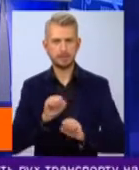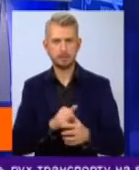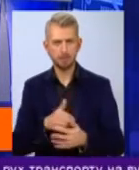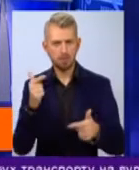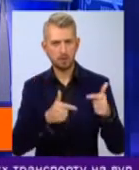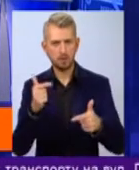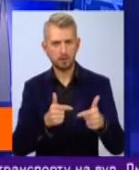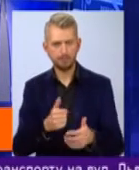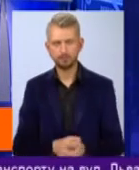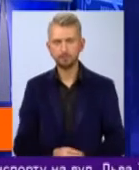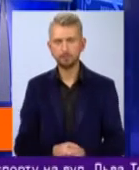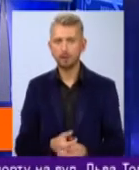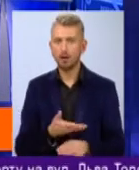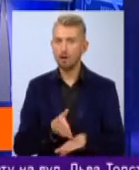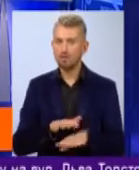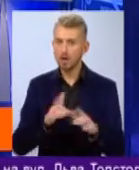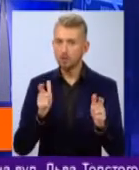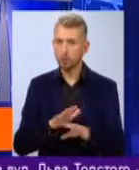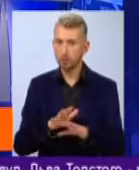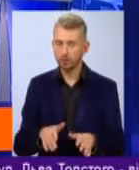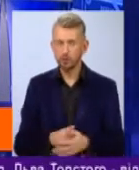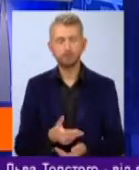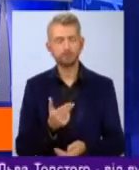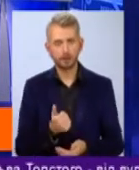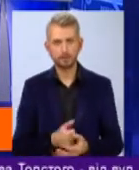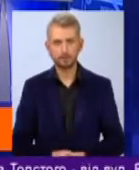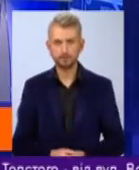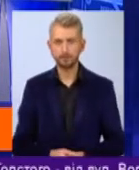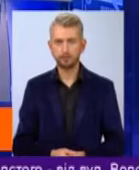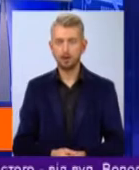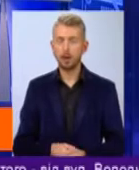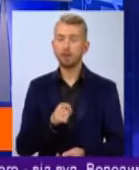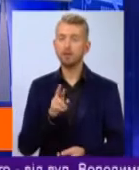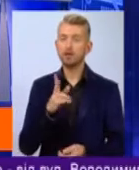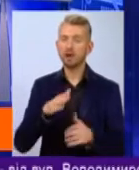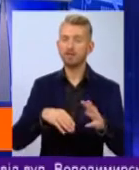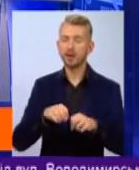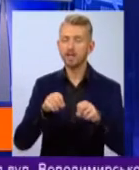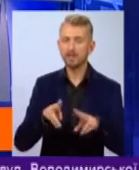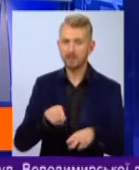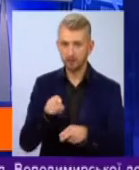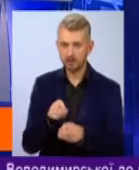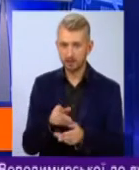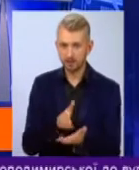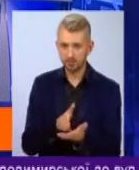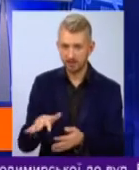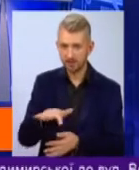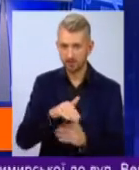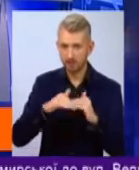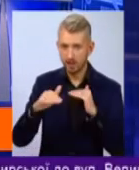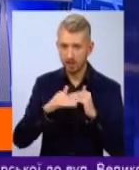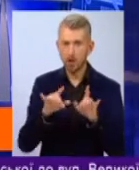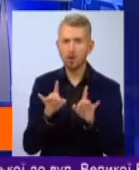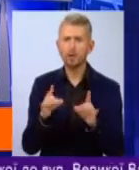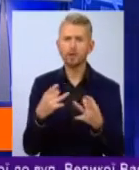матюками. Важко не погодитись. Так, так. Звісно. От ви як фахівці в цій царині, розкажіть, будь ласка,